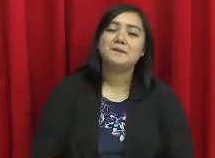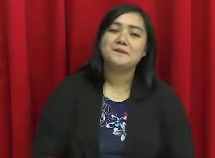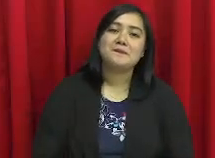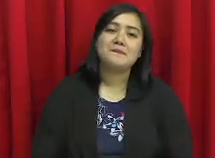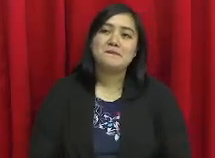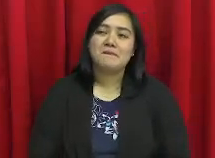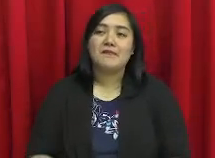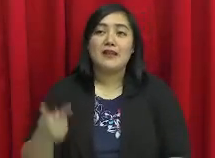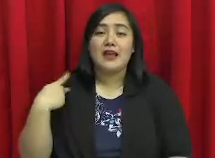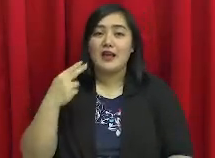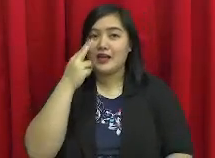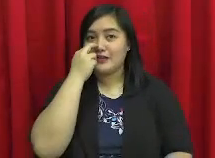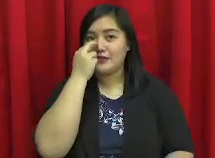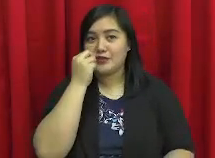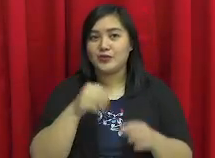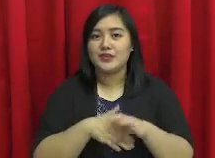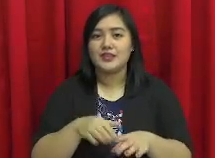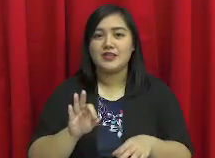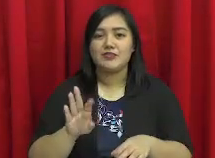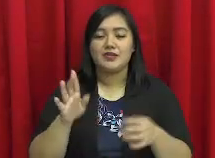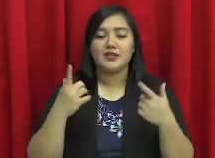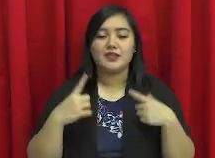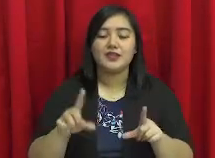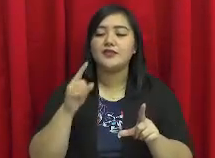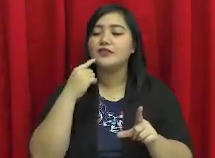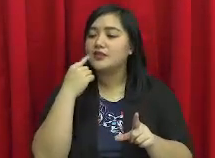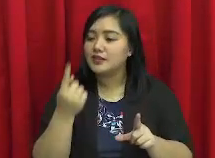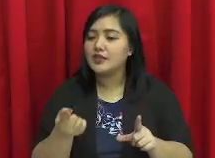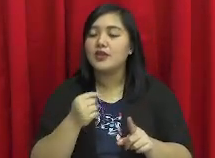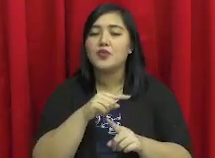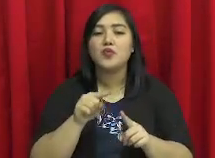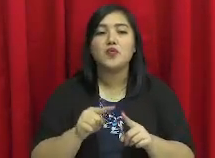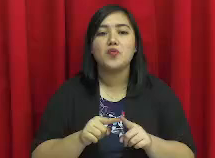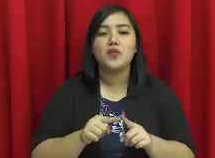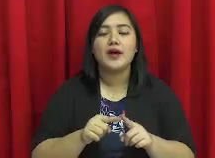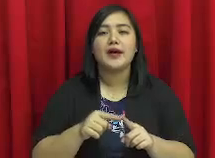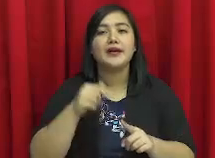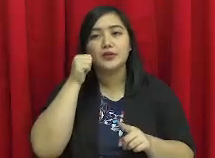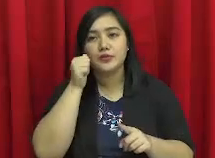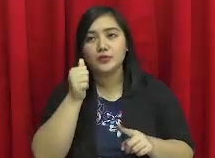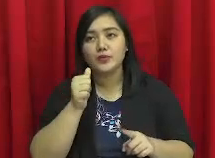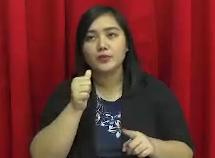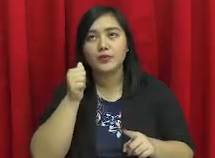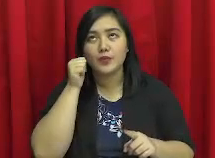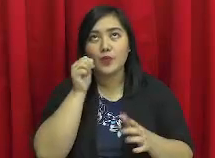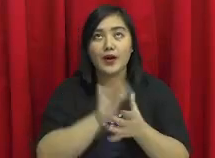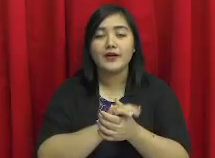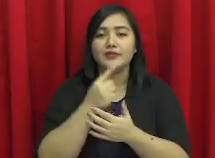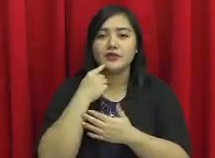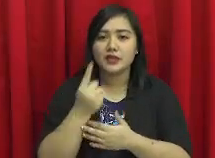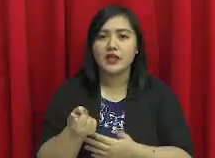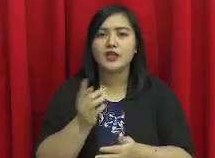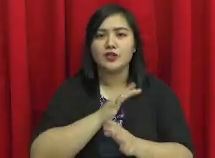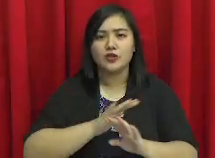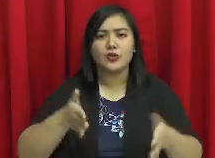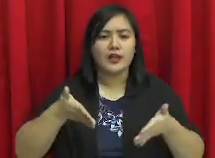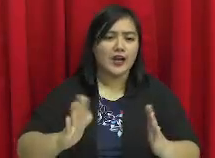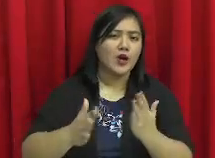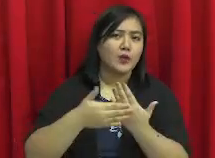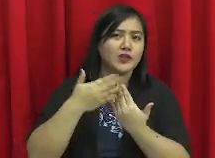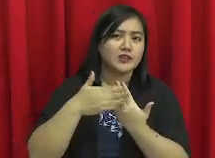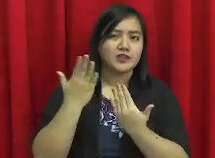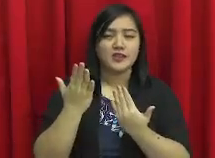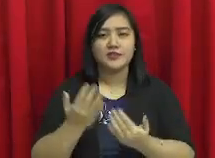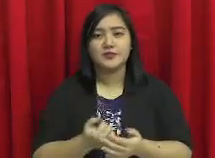ganito, huwag kayong papayag agad. Ganito, it's because of the reason na tayo kasi, ang titimbang kung yun